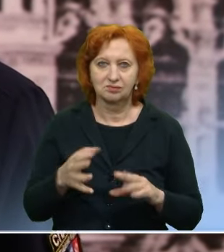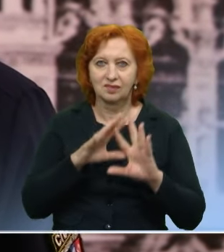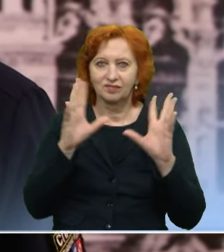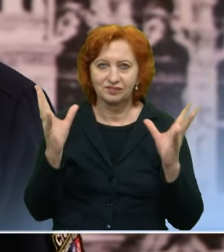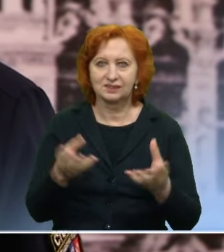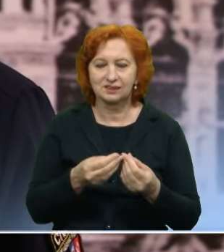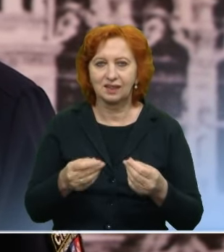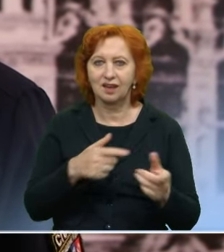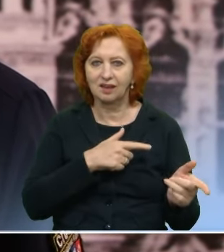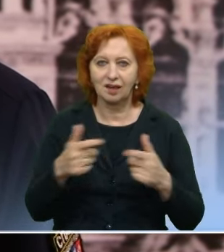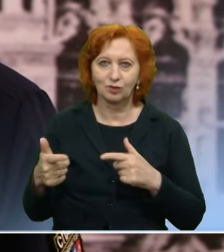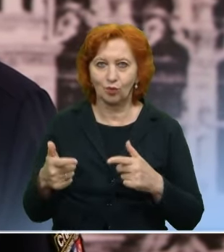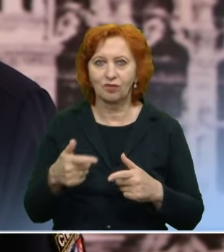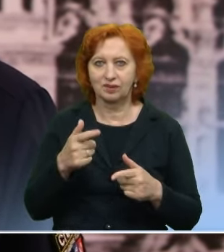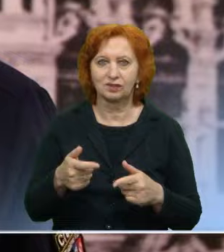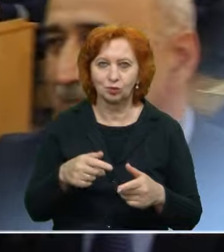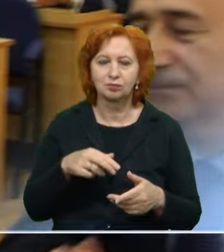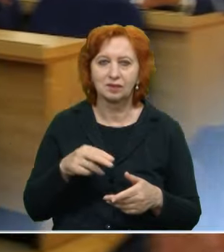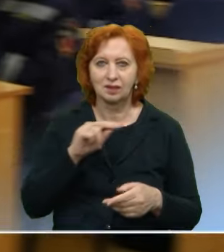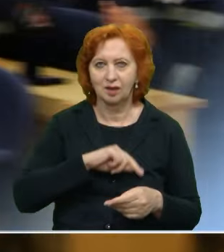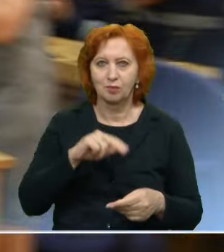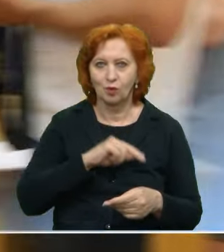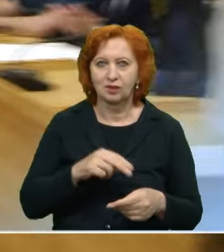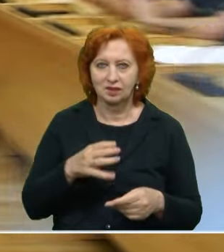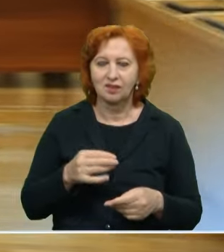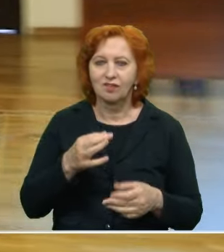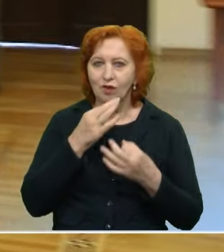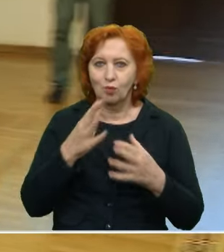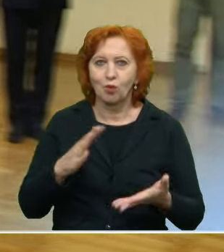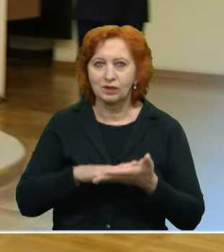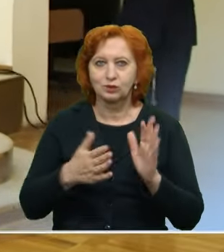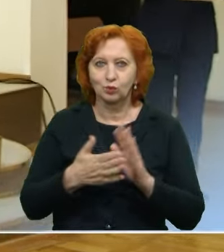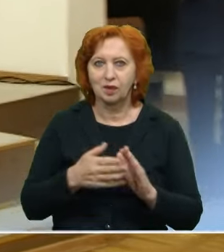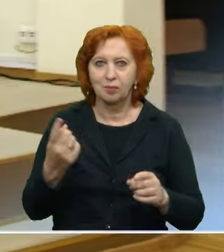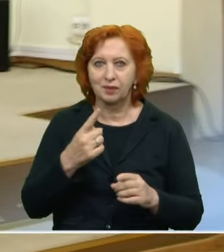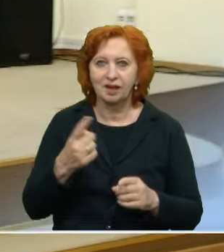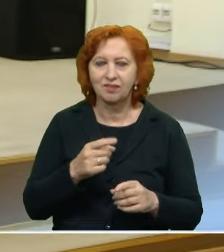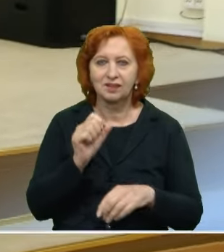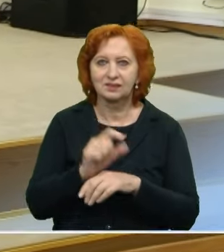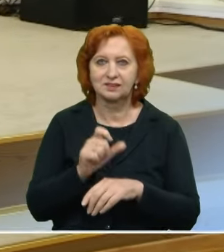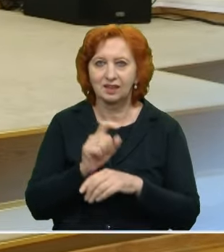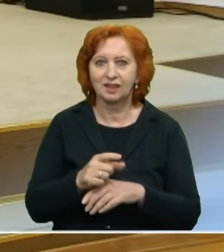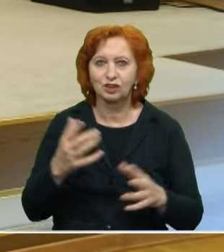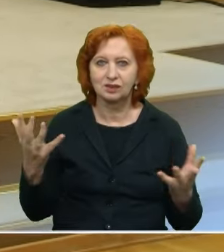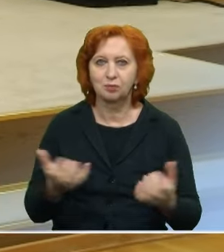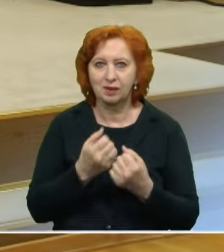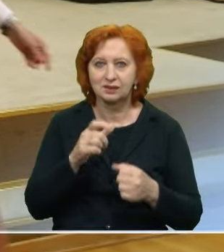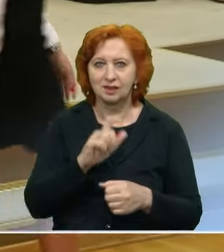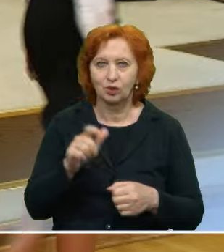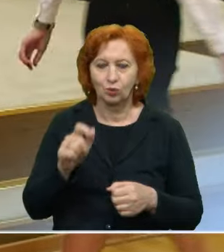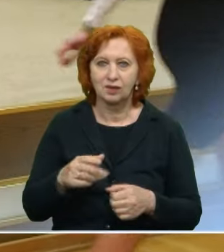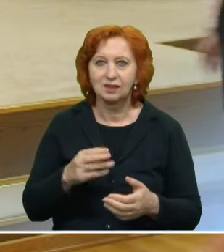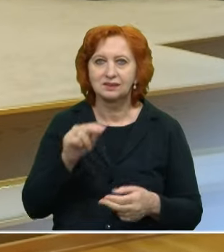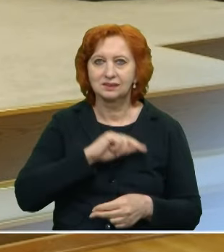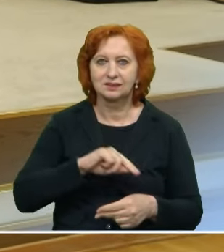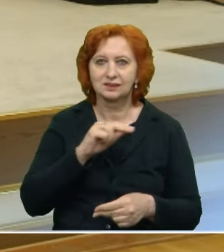все готовы к работе. В любой ситуации первостепенная задача – спасение жизни людей. Но помимо этого сотрудников